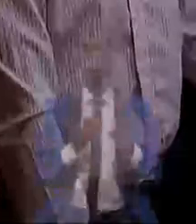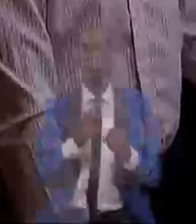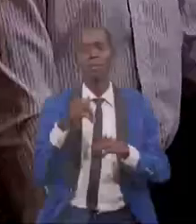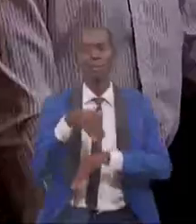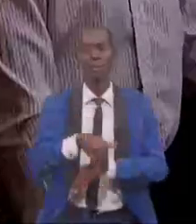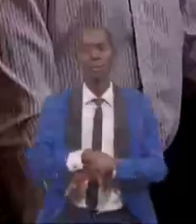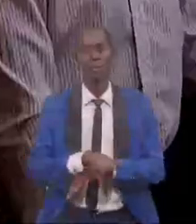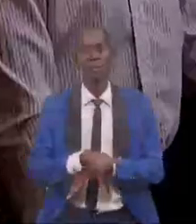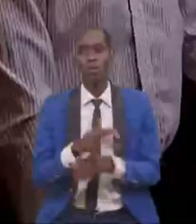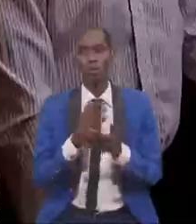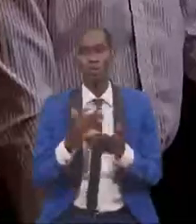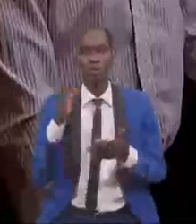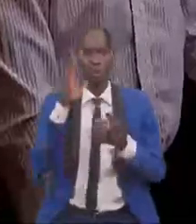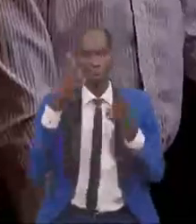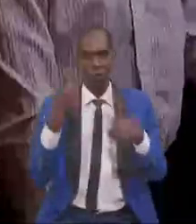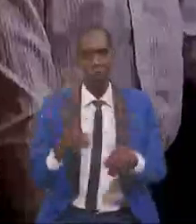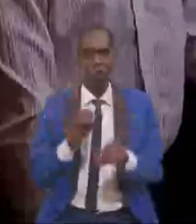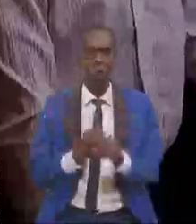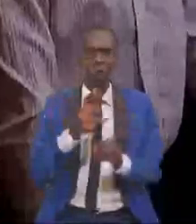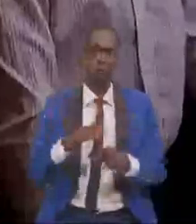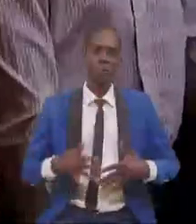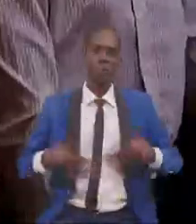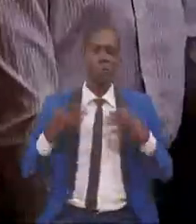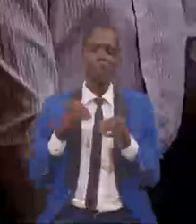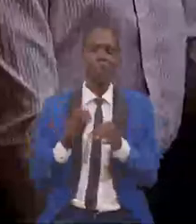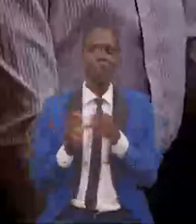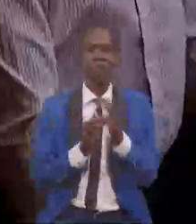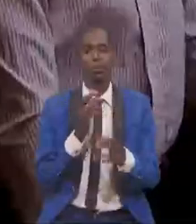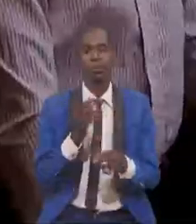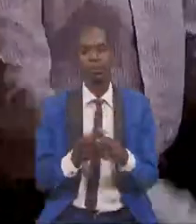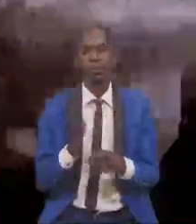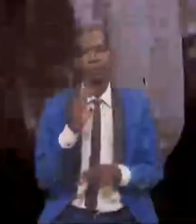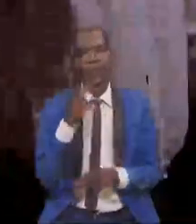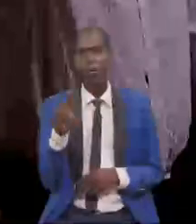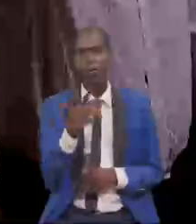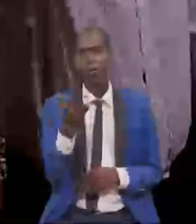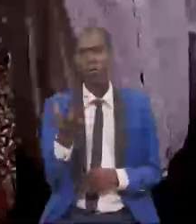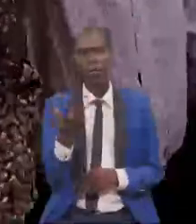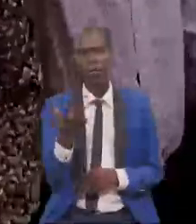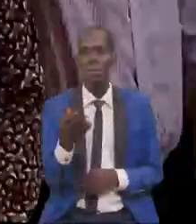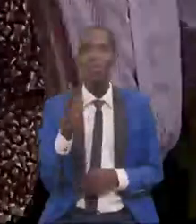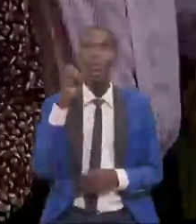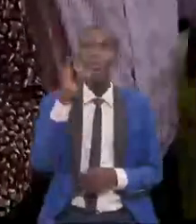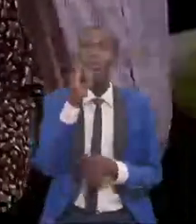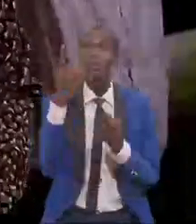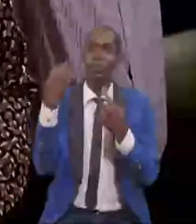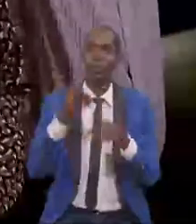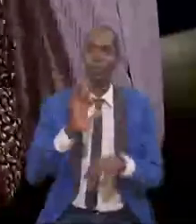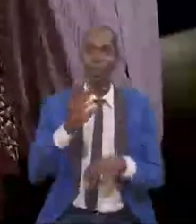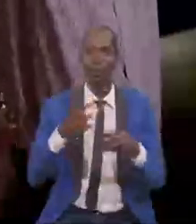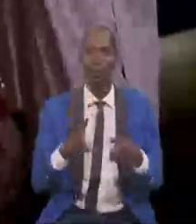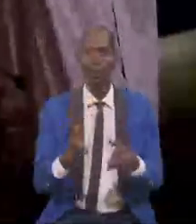jougs sont brisés. Quelque chose va arriver dans votre vie. Où êtes-vous? Cela va vous